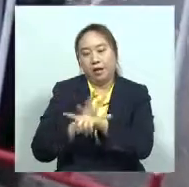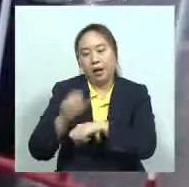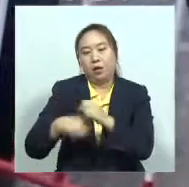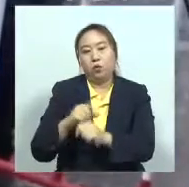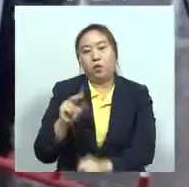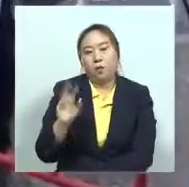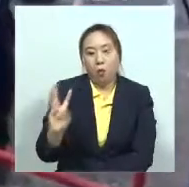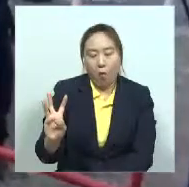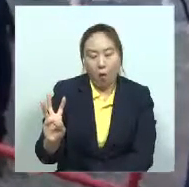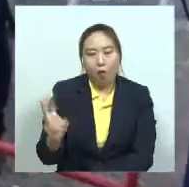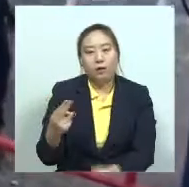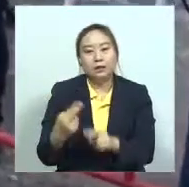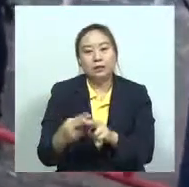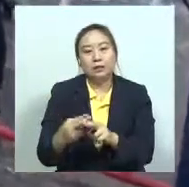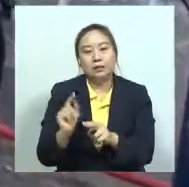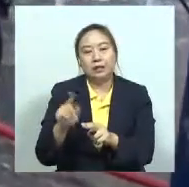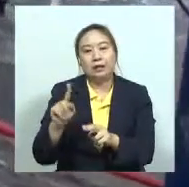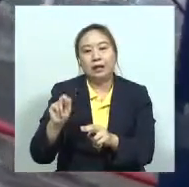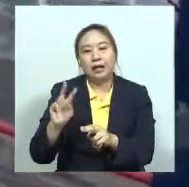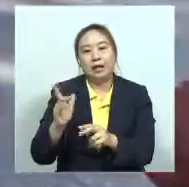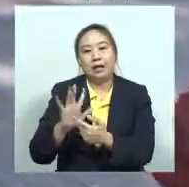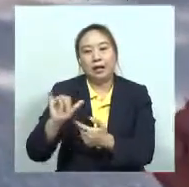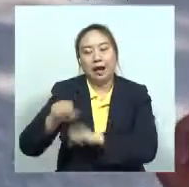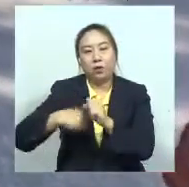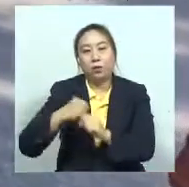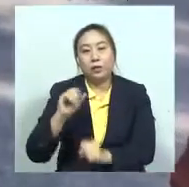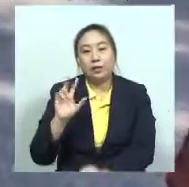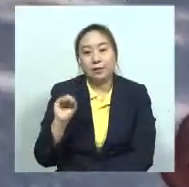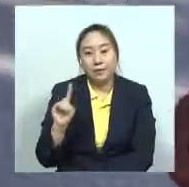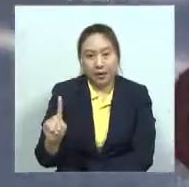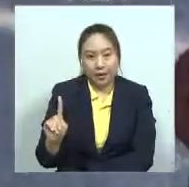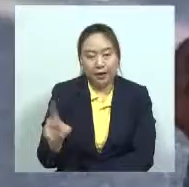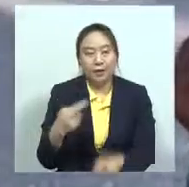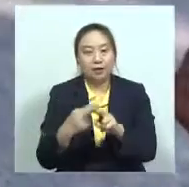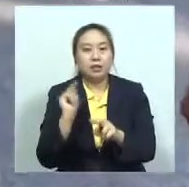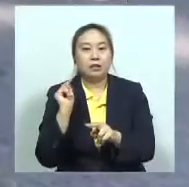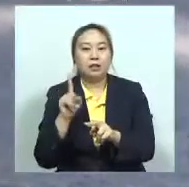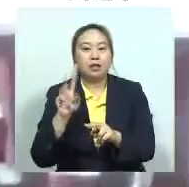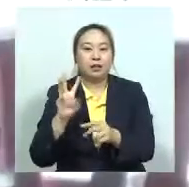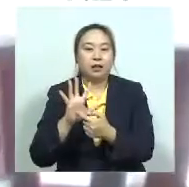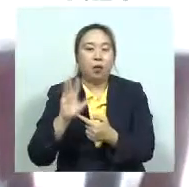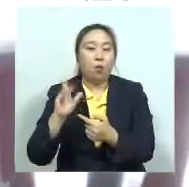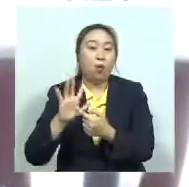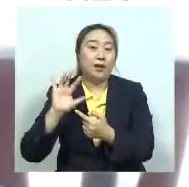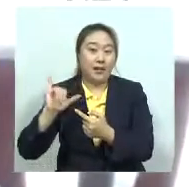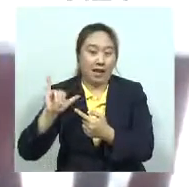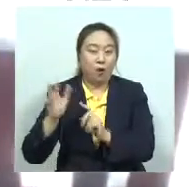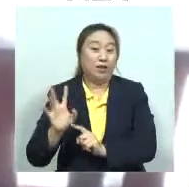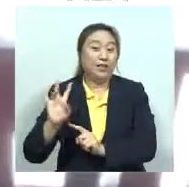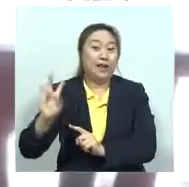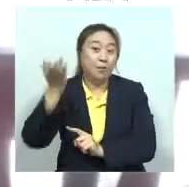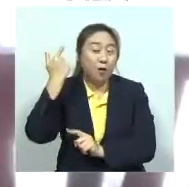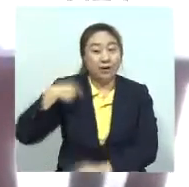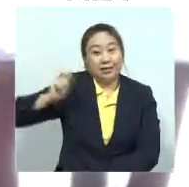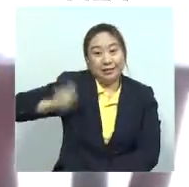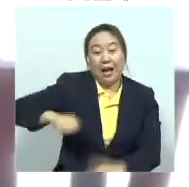ปีนายธนชัยจำนองอายุ41ปีและนายทวัชชัยบุญคงจำเลยที่7จากที่ศาลชั้น